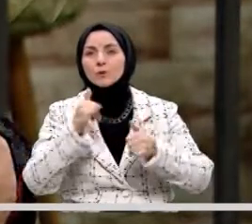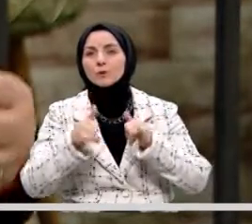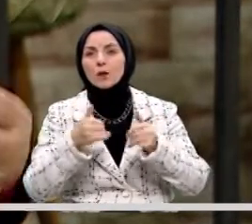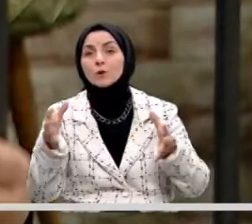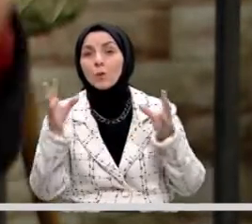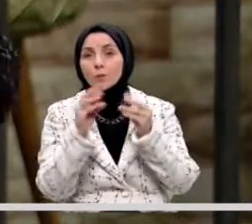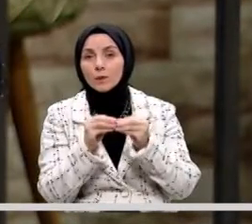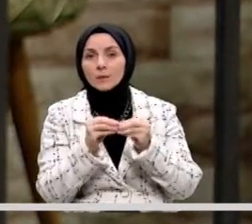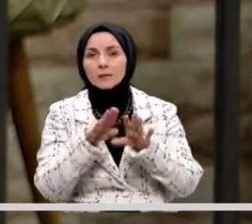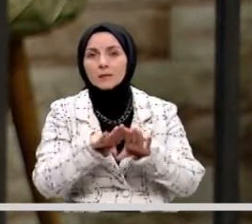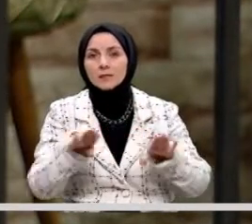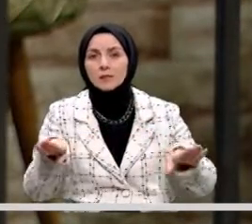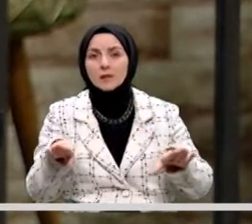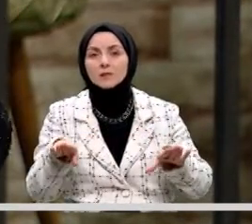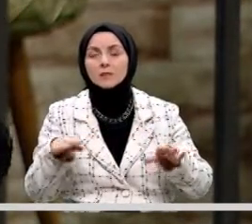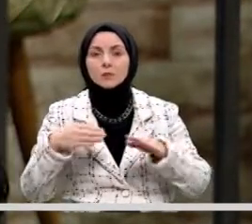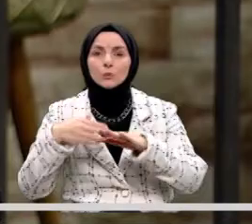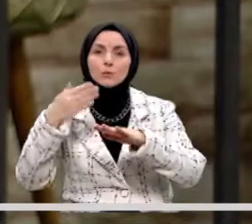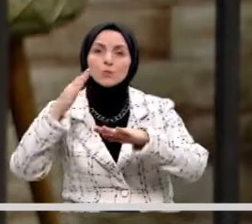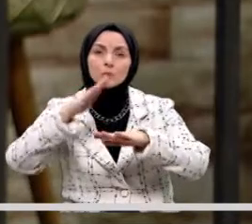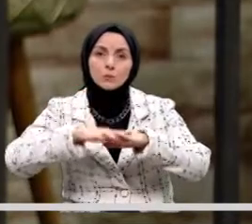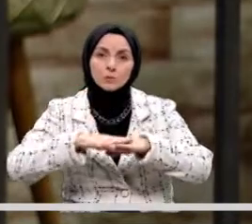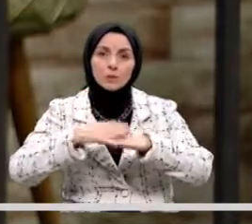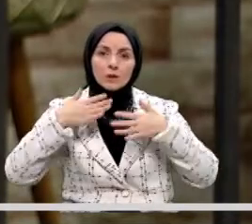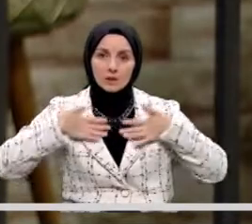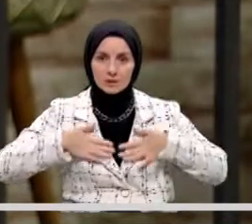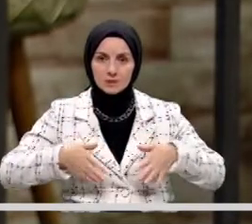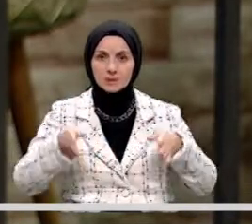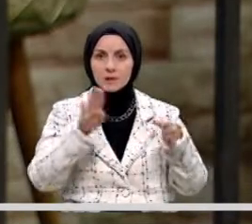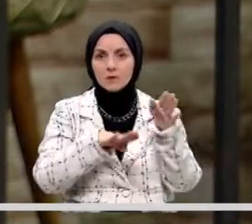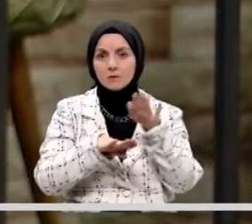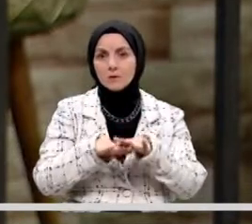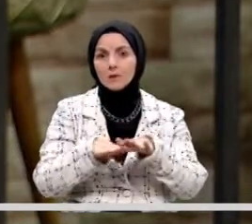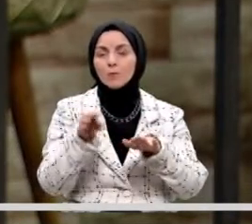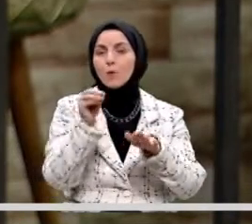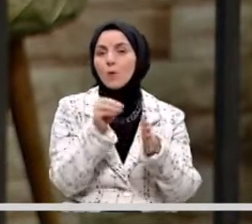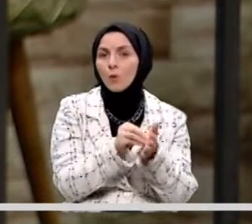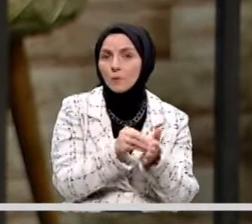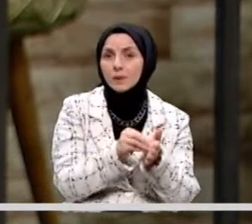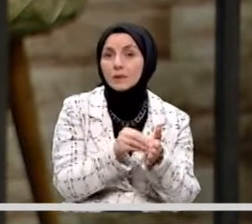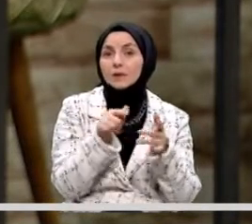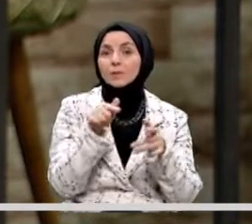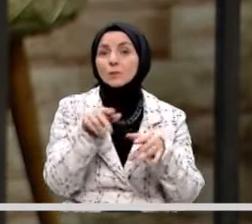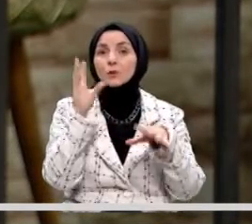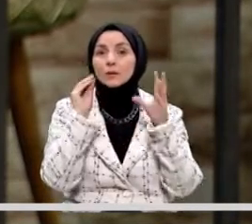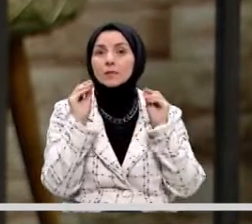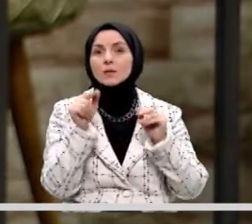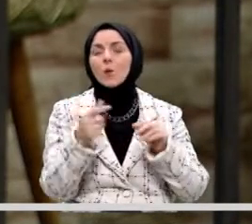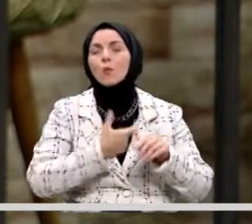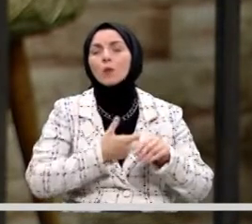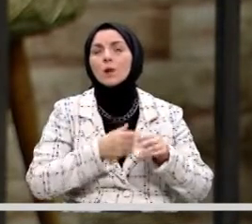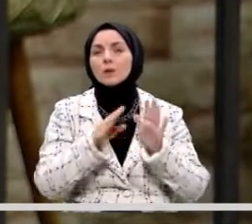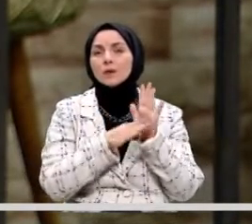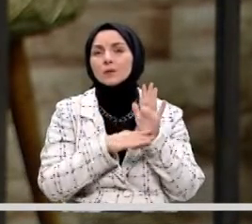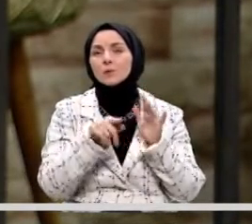yatağının üzerine giysisini katlayarak koymayı öğretirseniz altı yaşına geldiği zaman da o kurallı hayat ona zor gelmez 26 aya